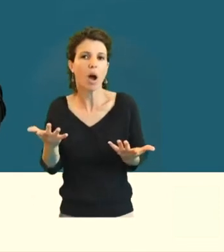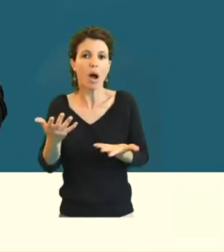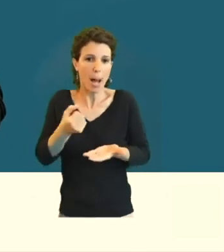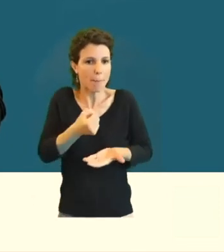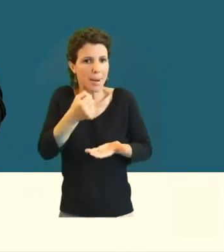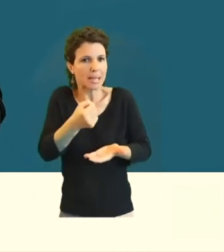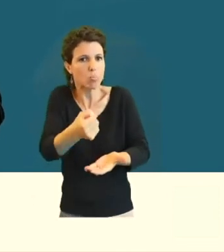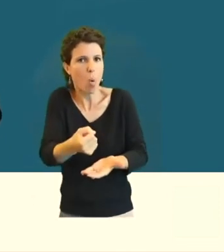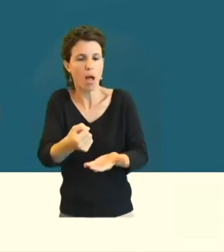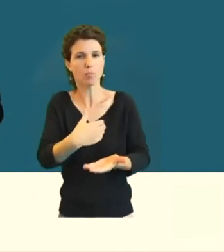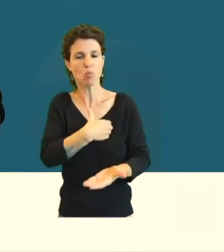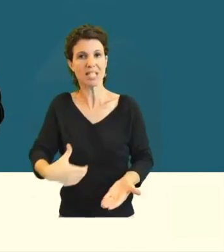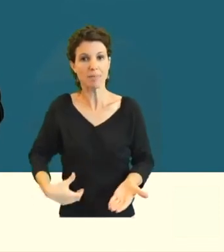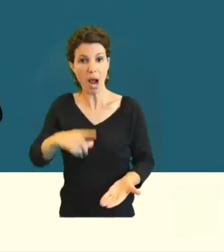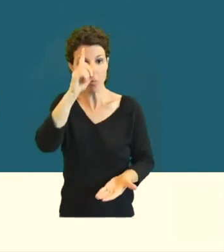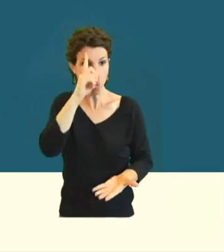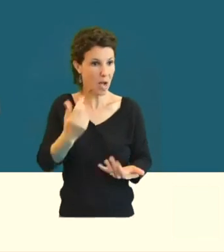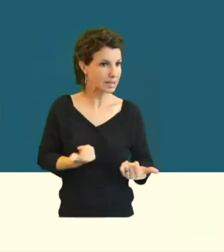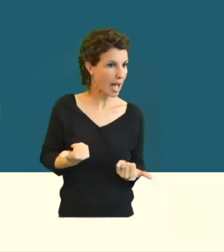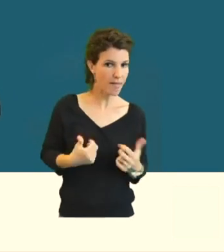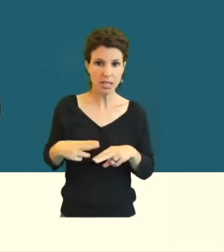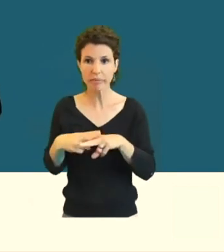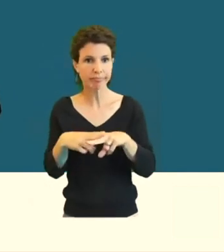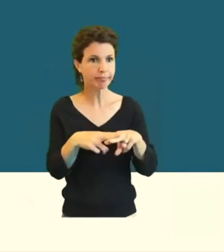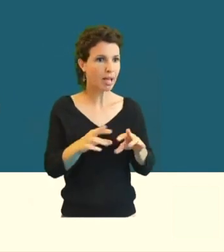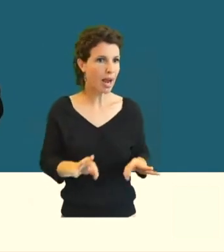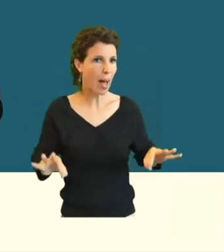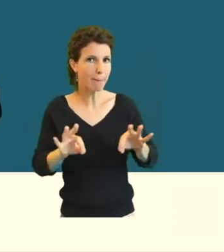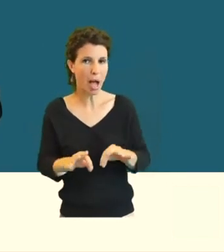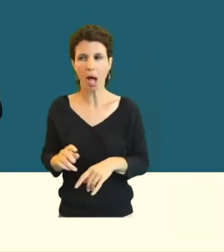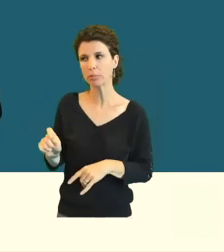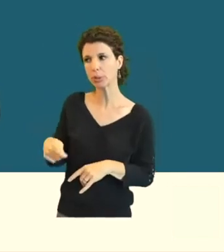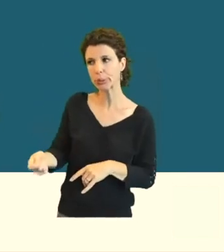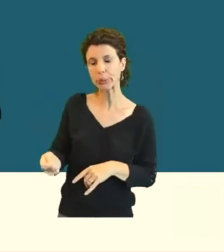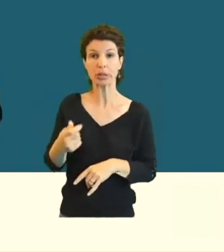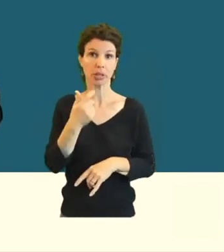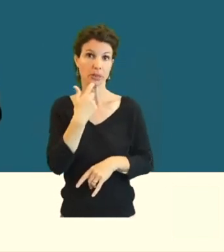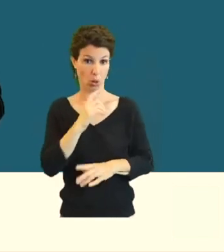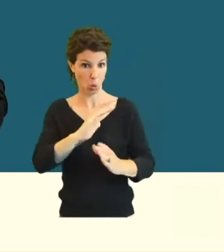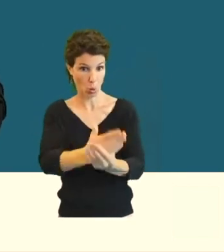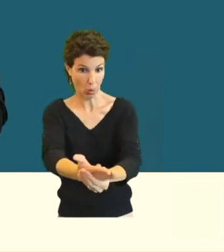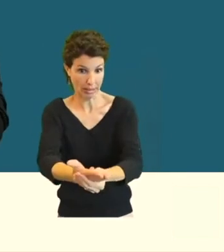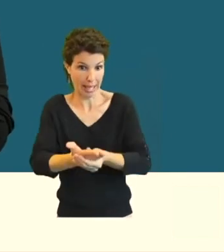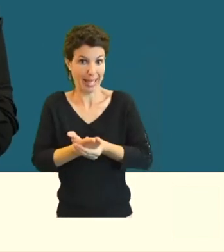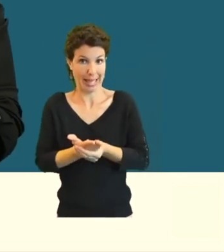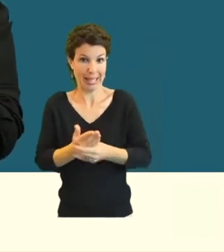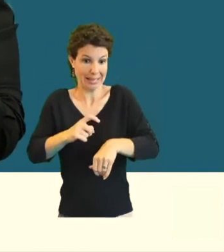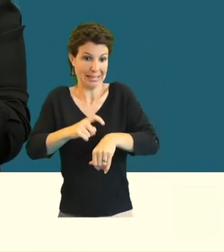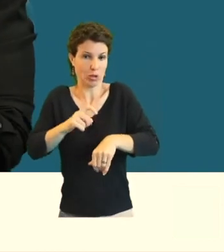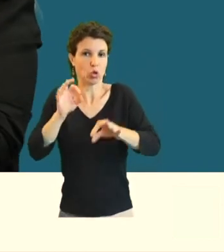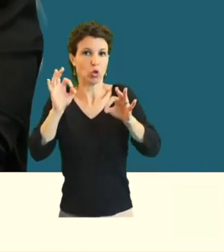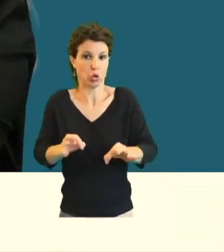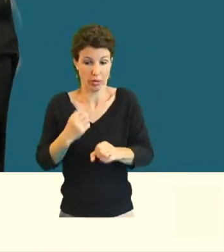patrimoine municipal, parce qu'il n'y avait pas de service. Et donc, effectivement, dans l'état où nous avons récupéré ce dossier, nous avons été obligés de